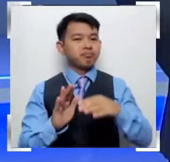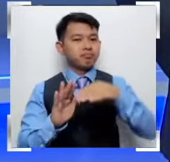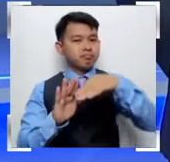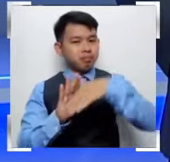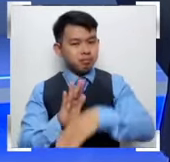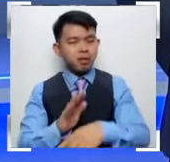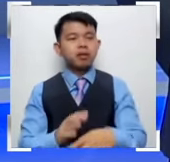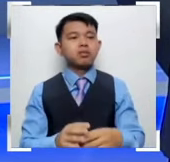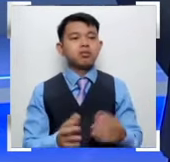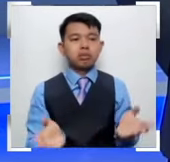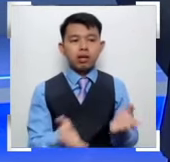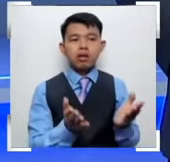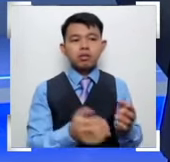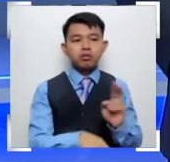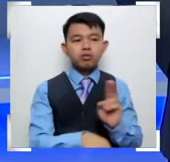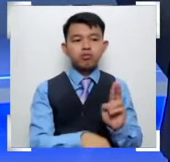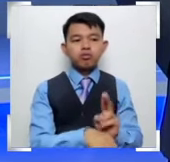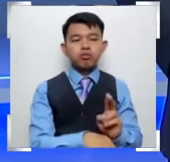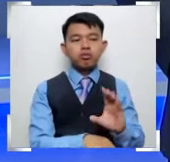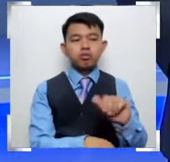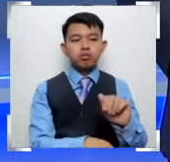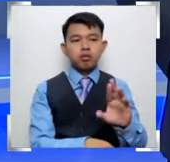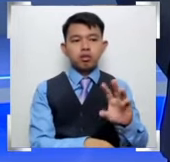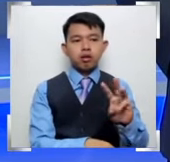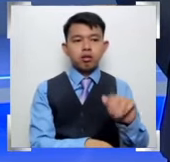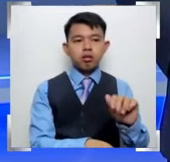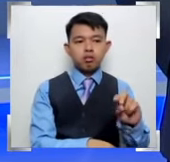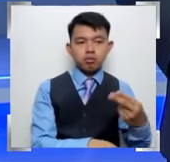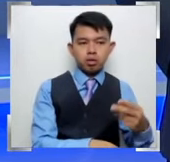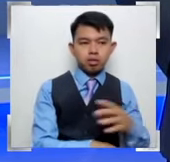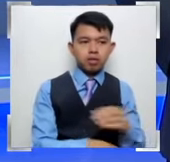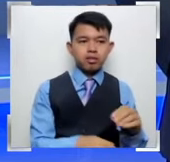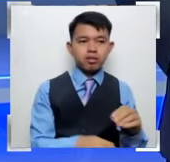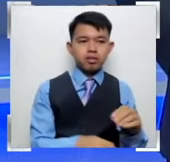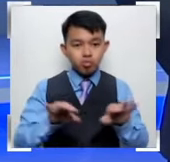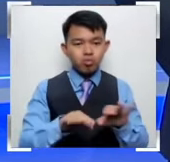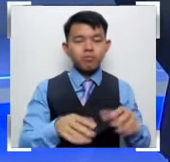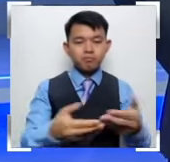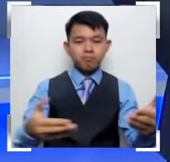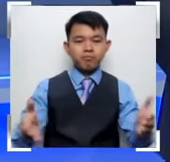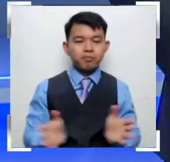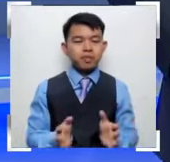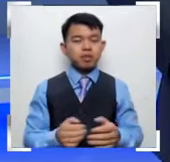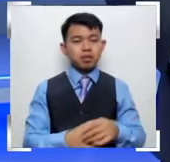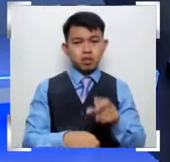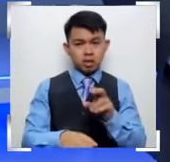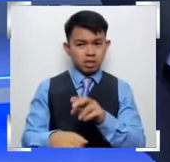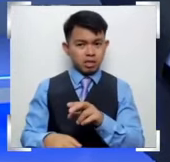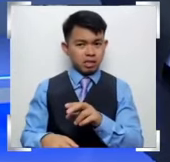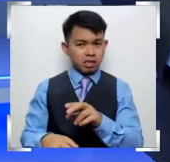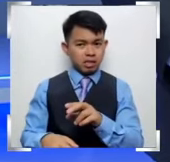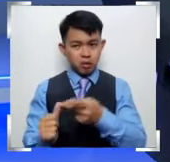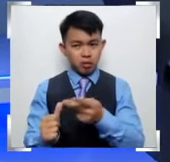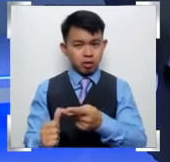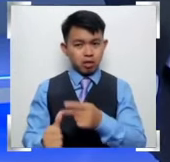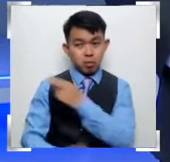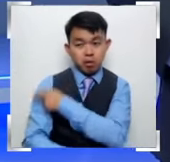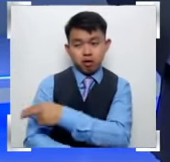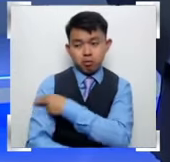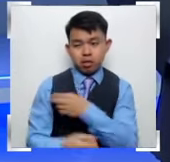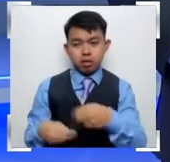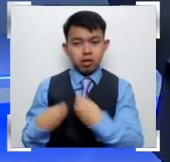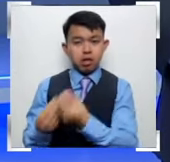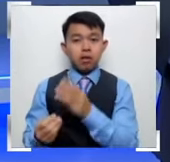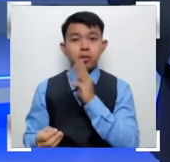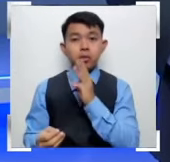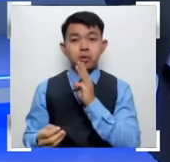makatipid sa tubig. Pagtitiyak naman ng Maynila, prioridad ang mga ospital na mabigyan ng tubig sa gitna ng water service interruptions.